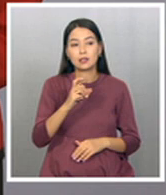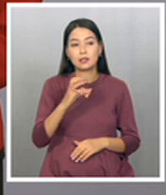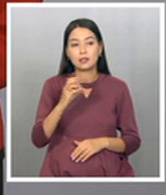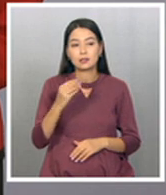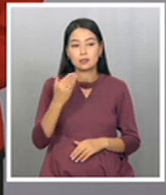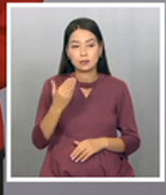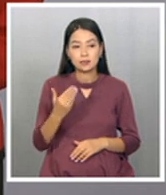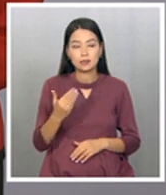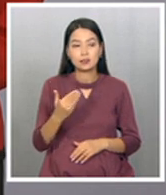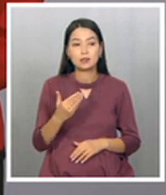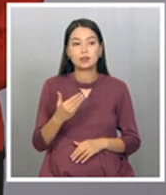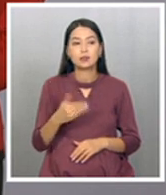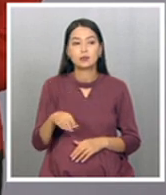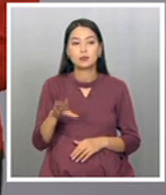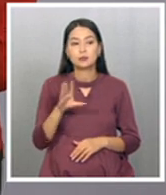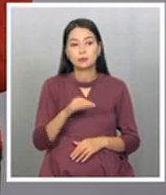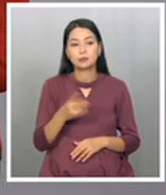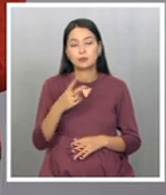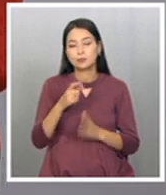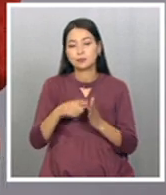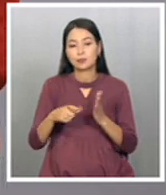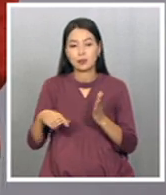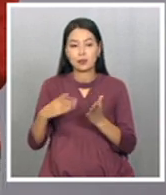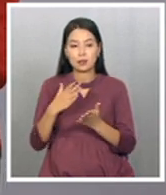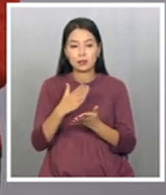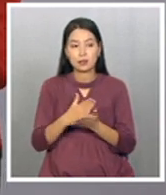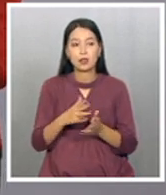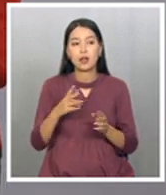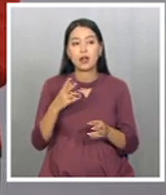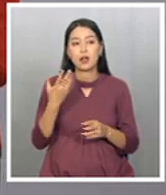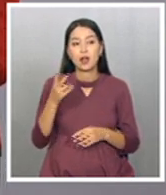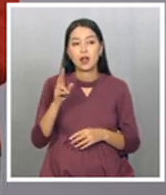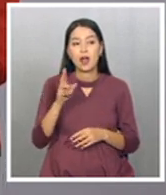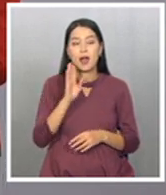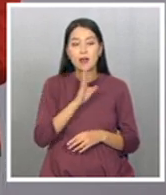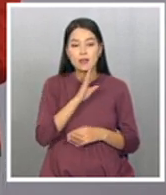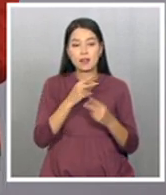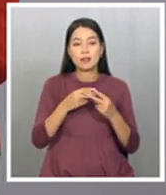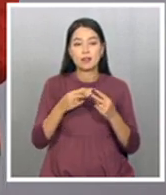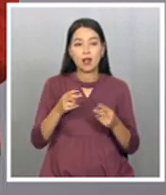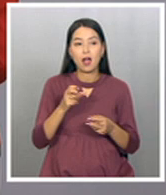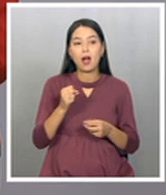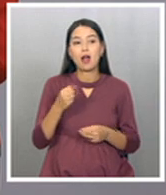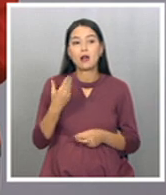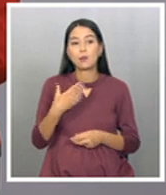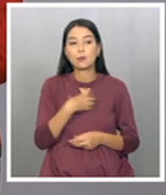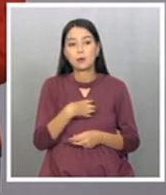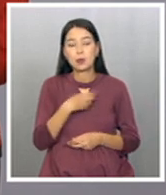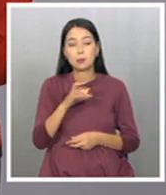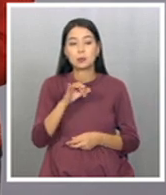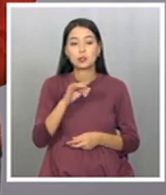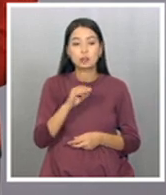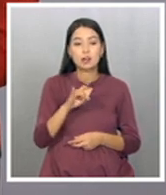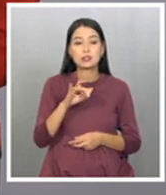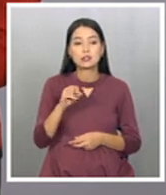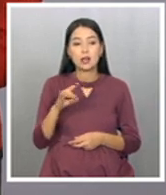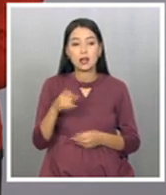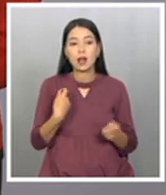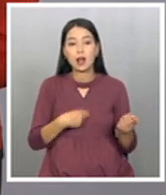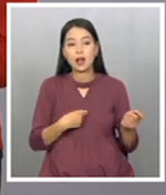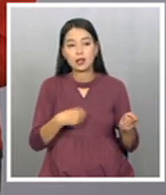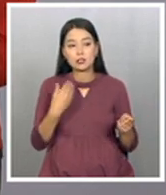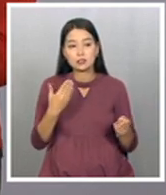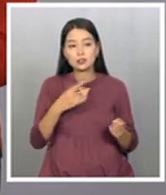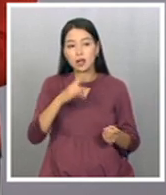әйел теңсіздігі туралы, ал тақырыптың өзектілігі Біржан Сара айтысы және қазақ әлем әдебиетіндегі